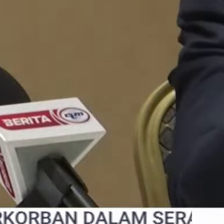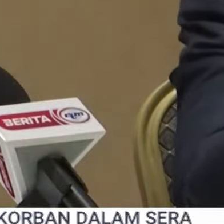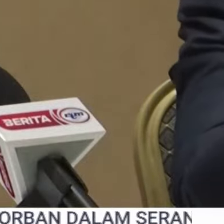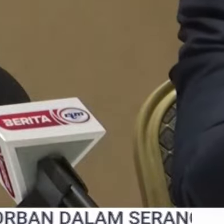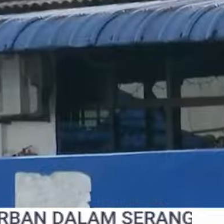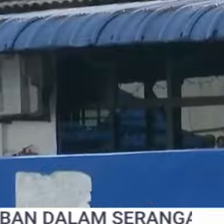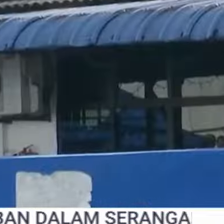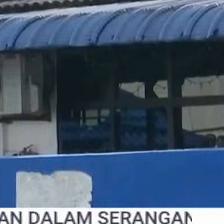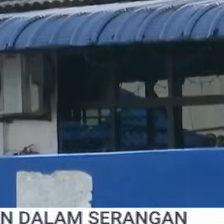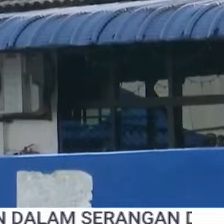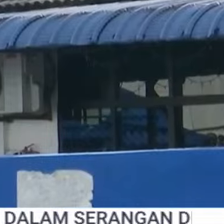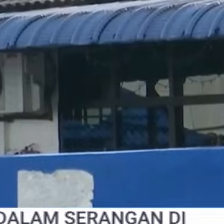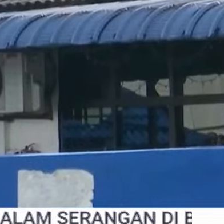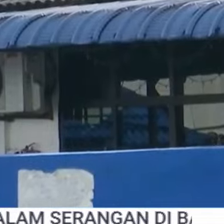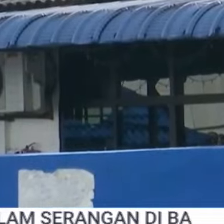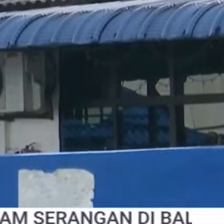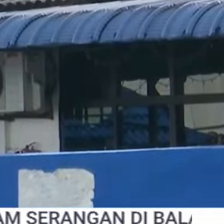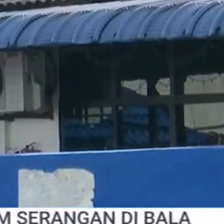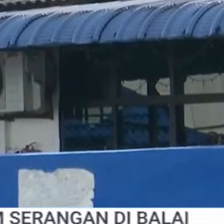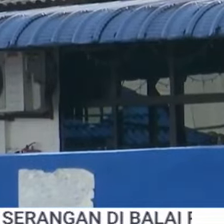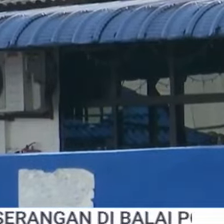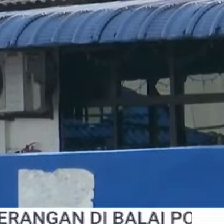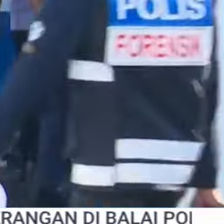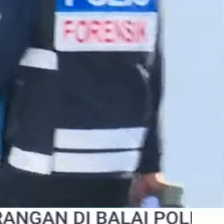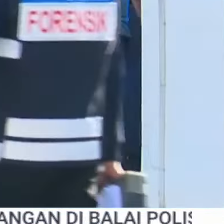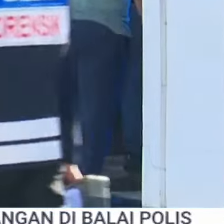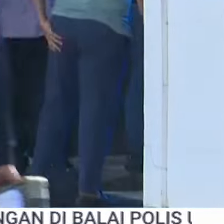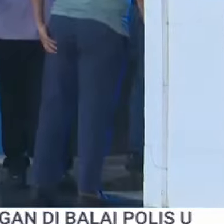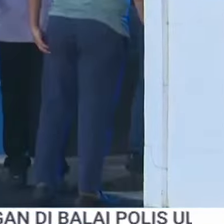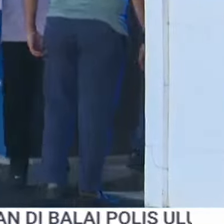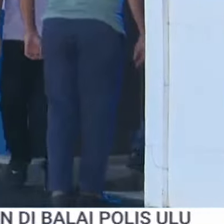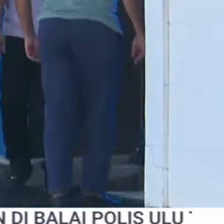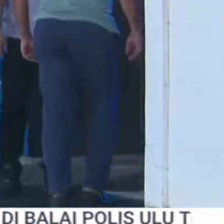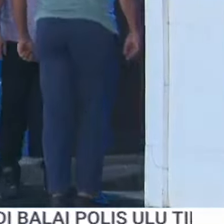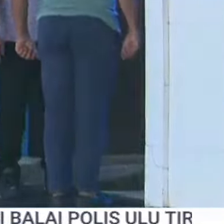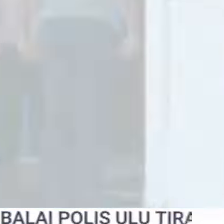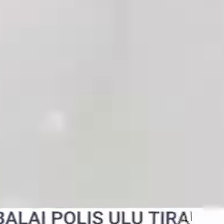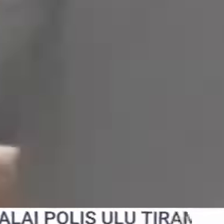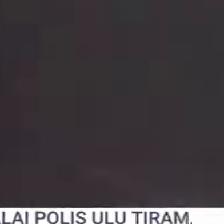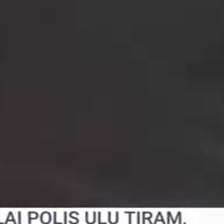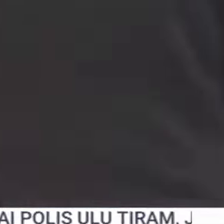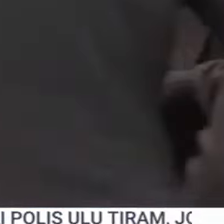ambil tindakan tegas ke atas pihak lakukan kekacauan sehingga ragut nyawa.